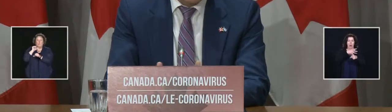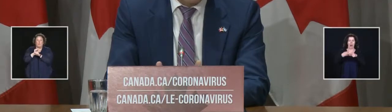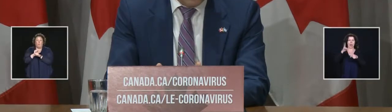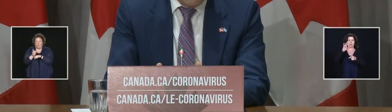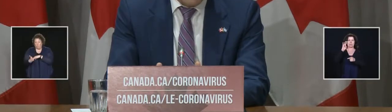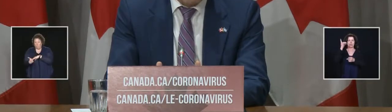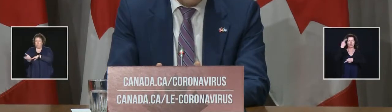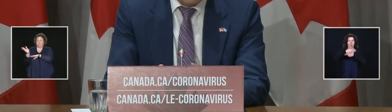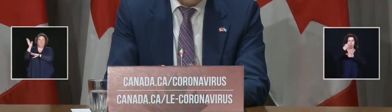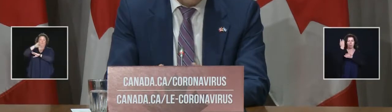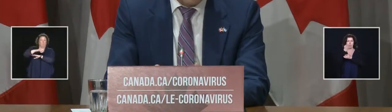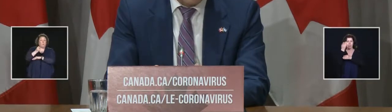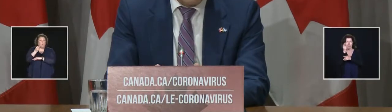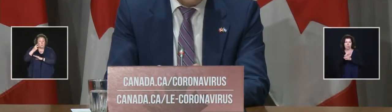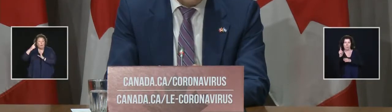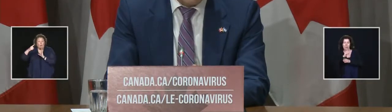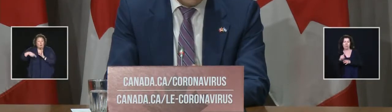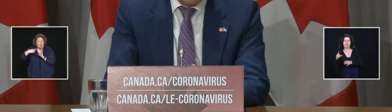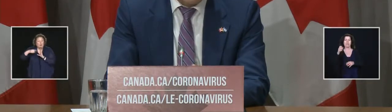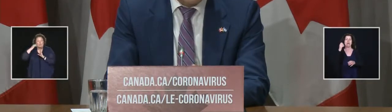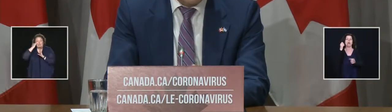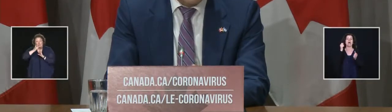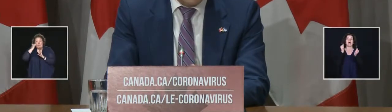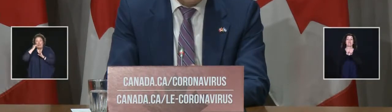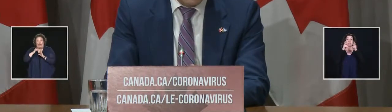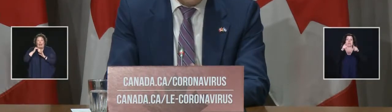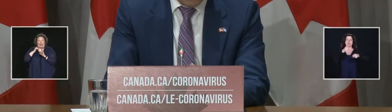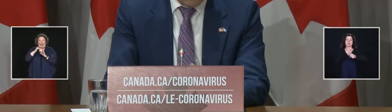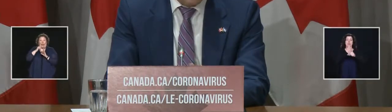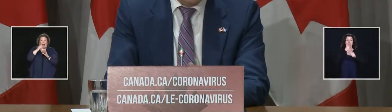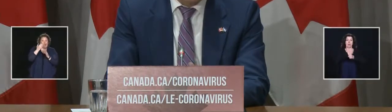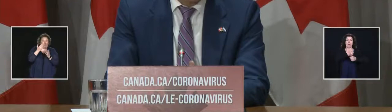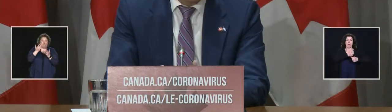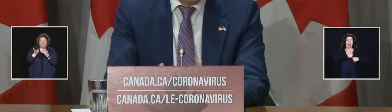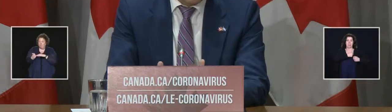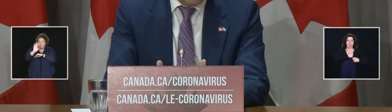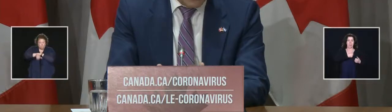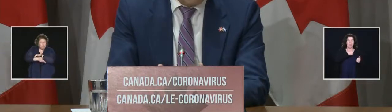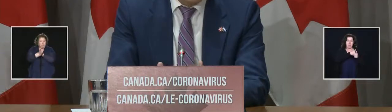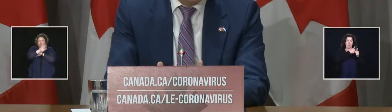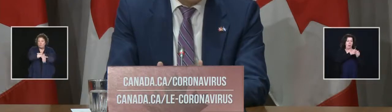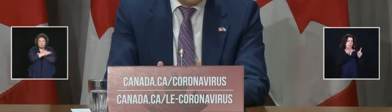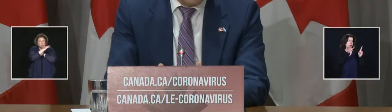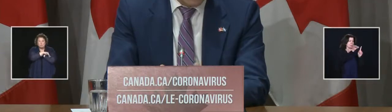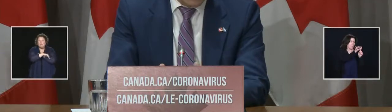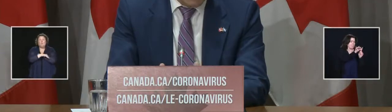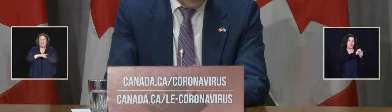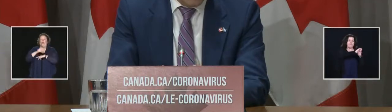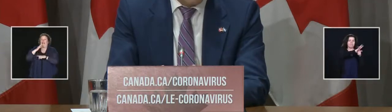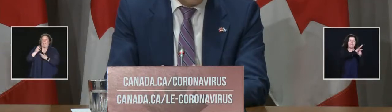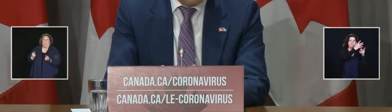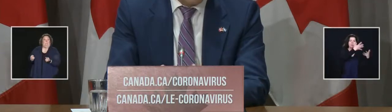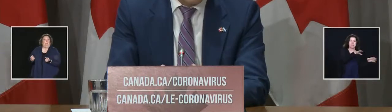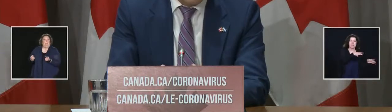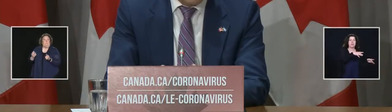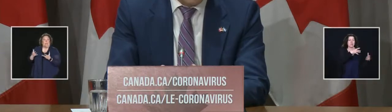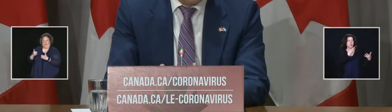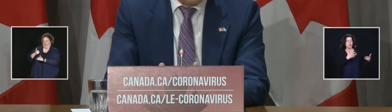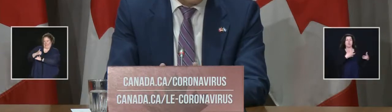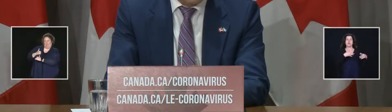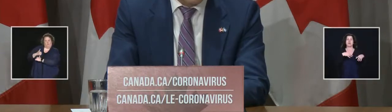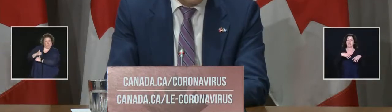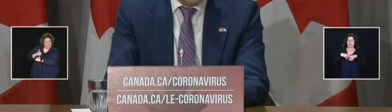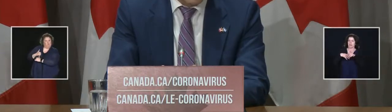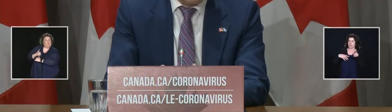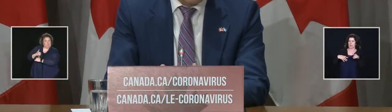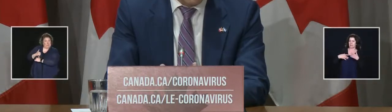devenaient eux-mêmes contaminés par la COVID-19, bien les conditions d'appui de ces membres des forces armées canadiennes